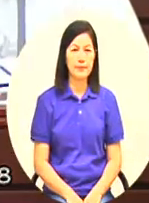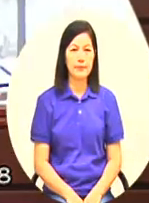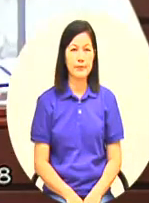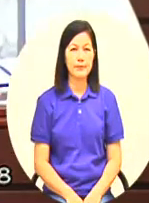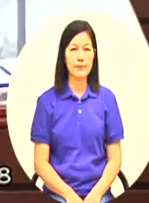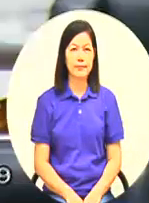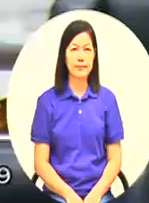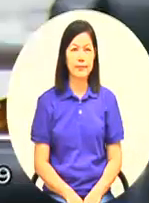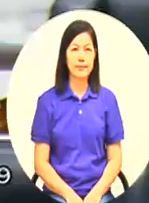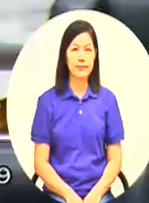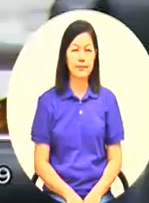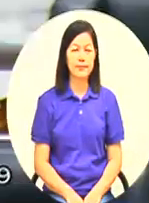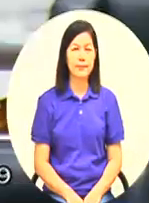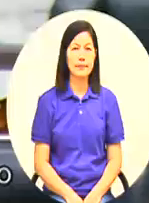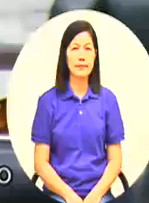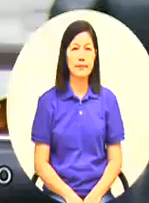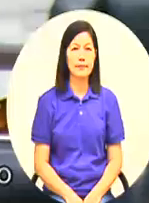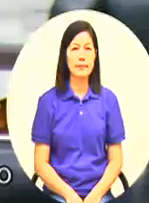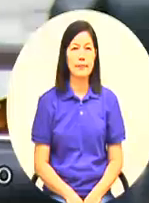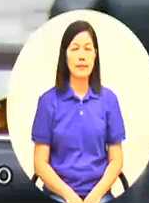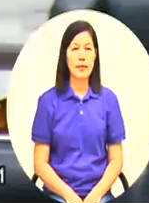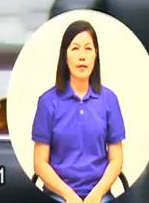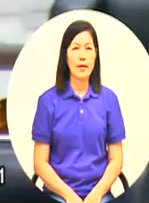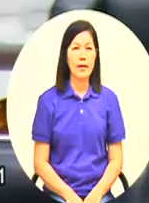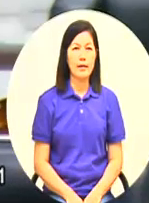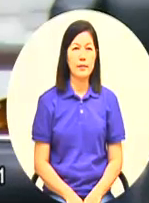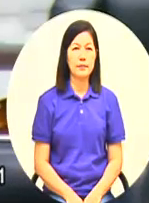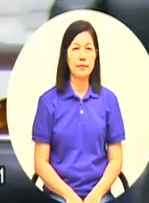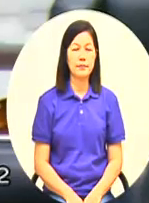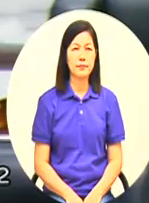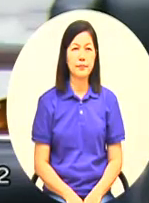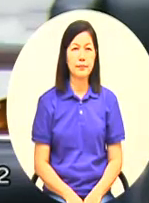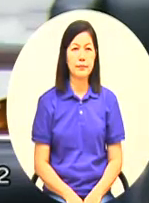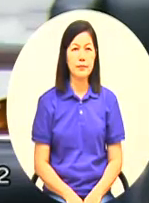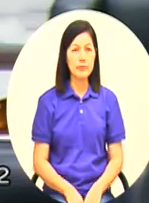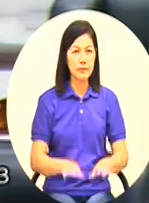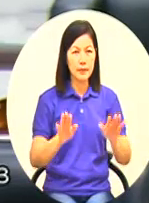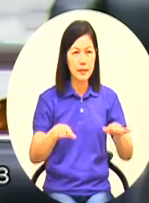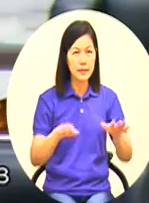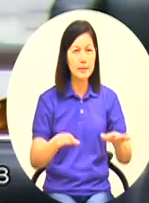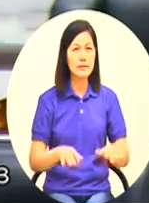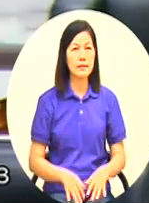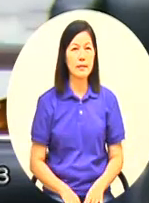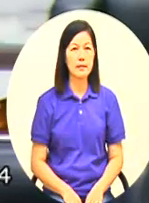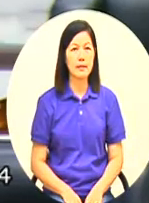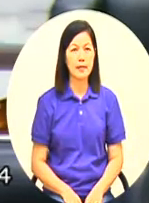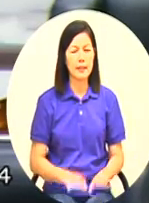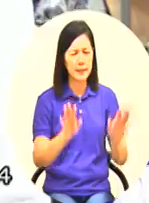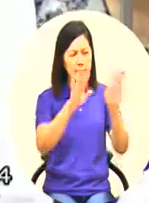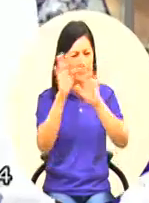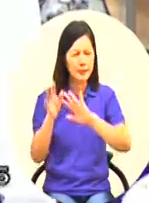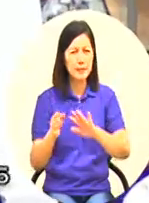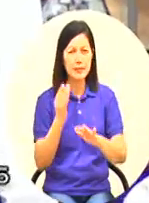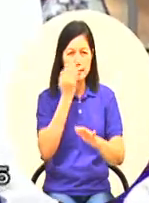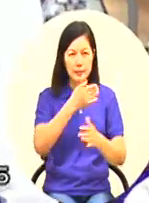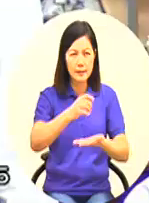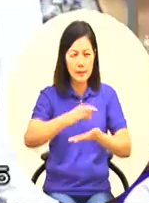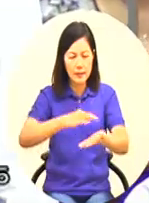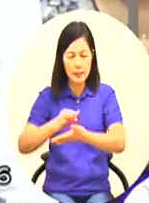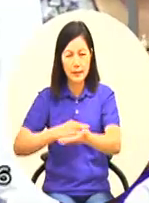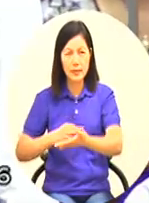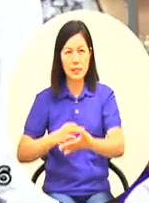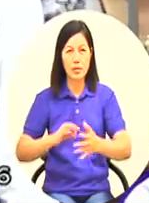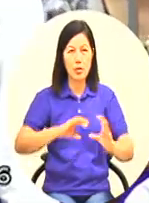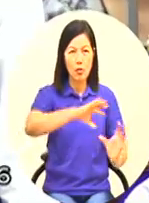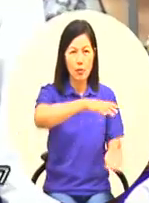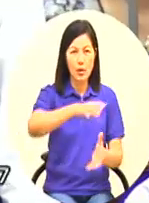应一下。 谢谢主席，还有谢谢陈议员哈。关于这个问题啊，现在确实是嚣张是网络化还有国际化的